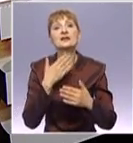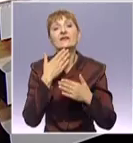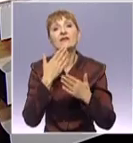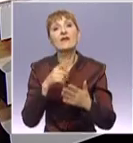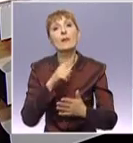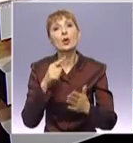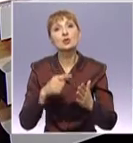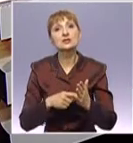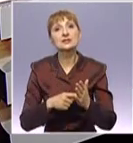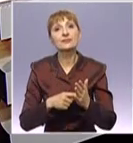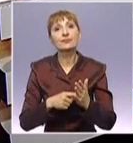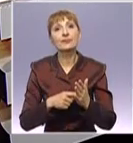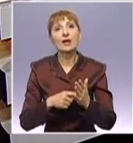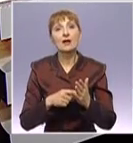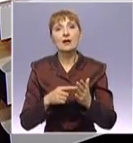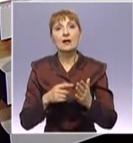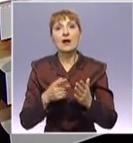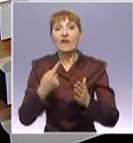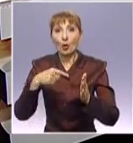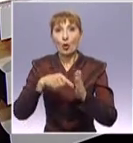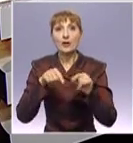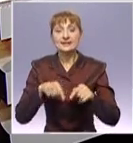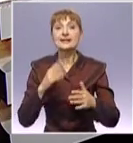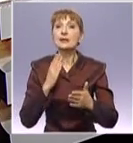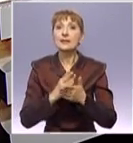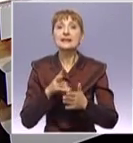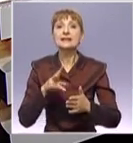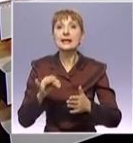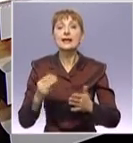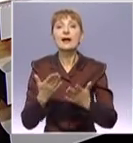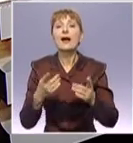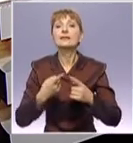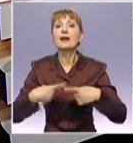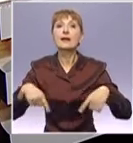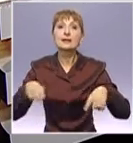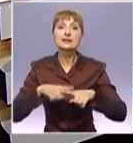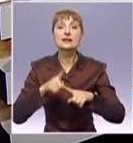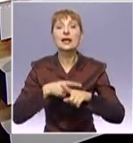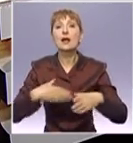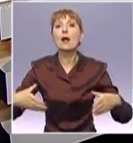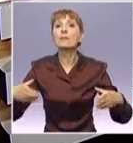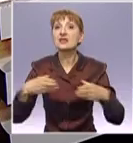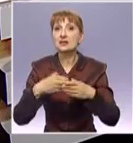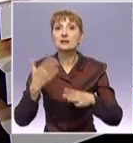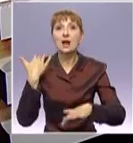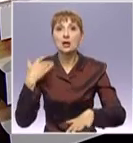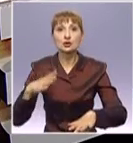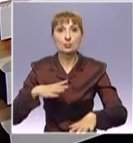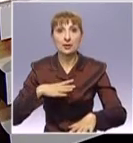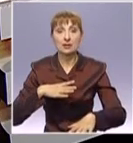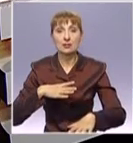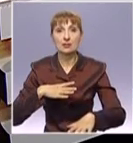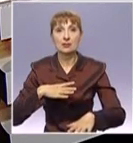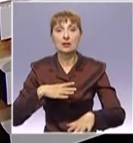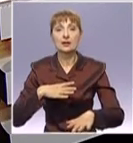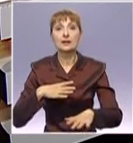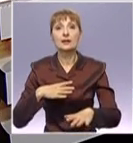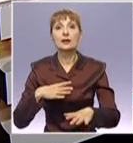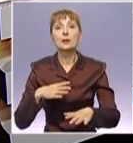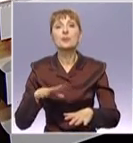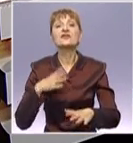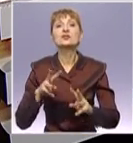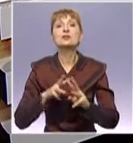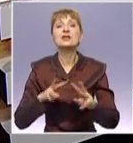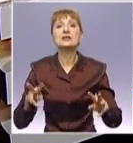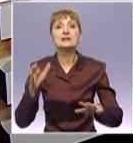вопрос. Вообще, в городе имеется какая-то организация или комитет, раньше было во главе бывшего министра